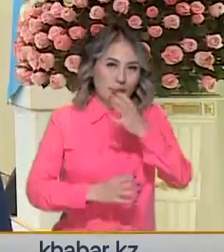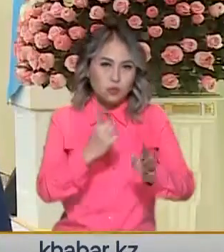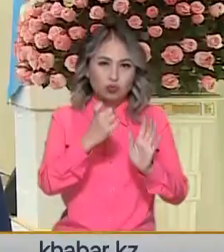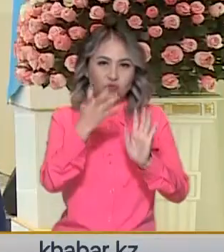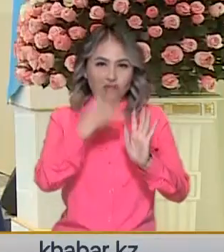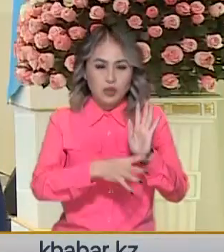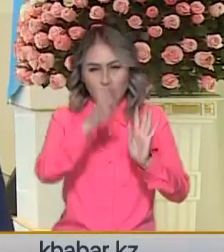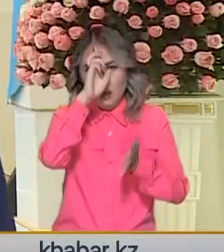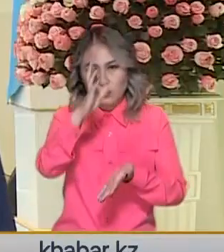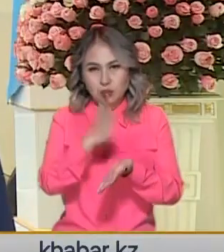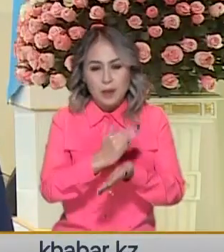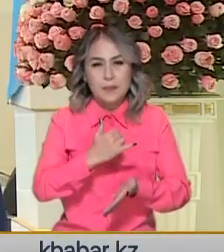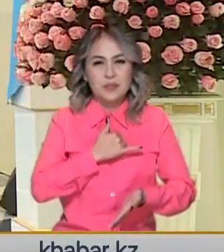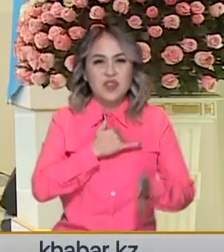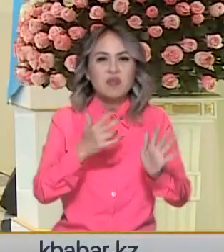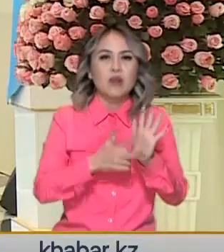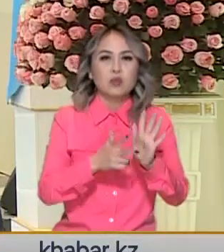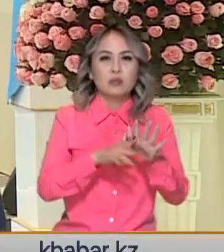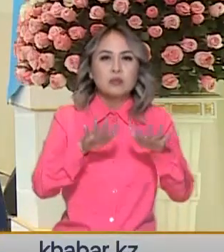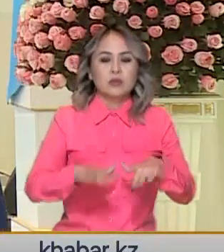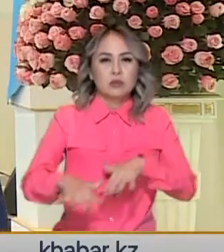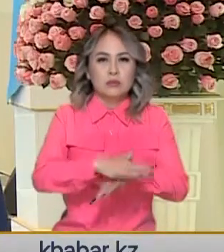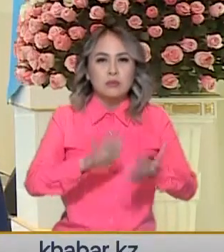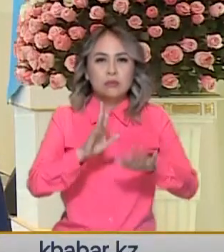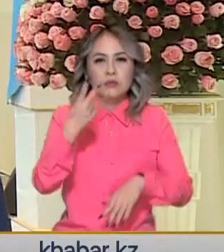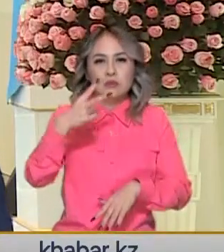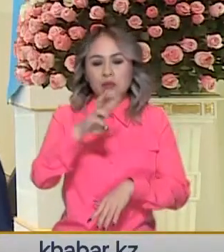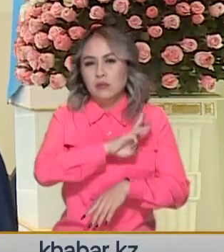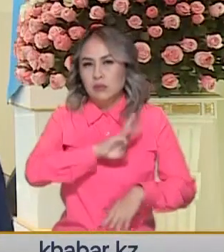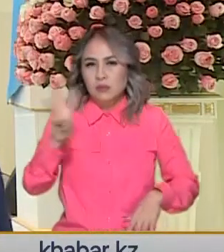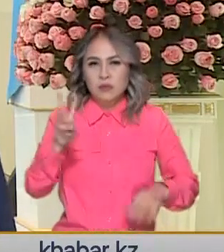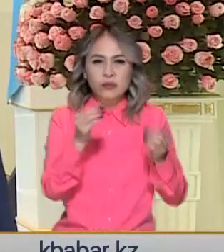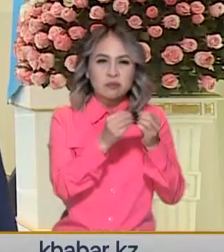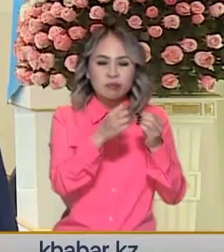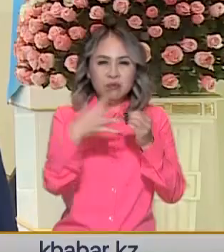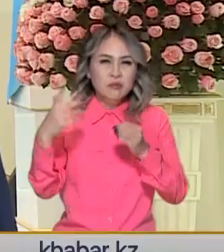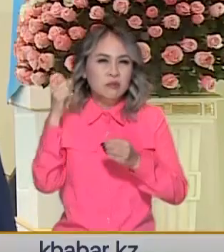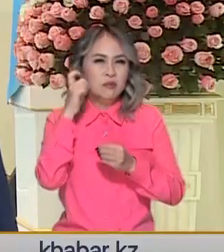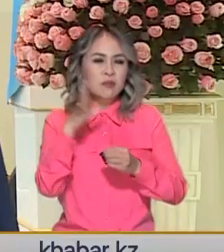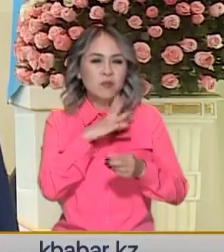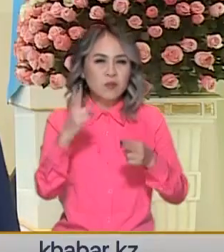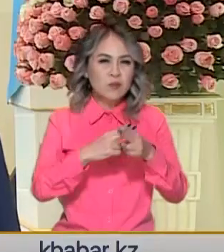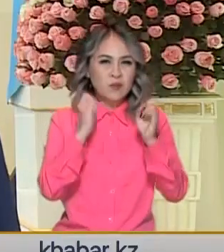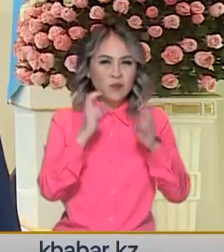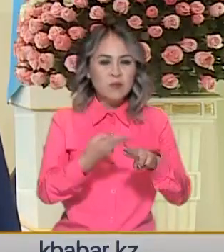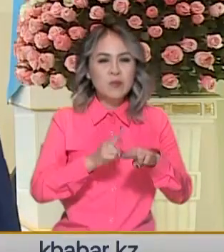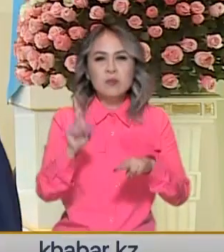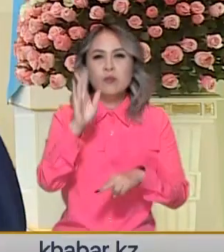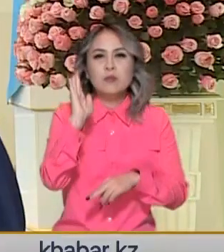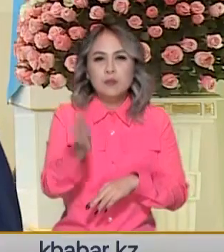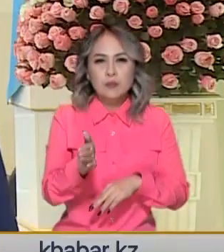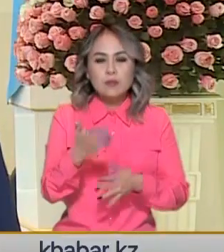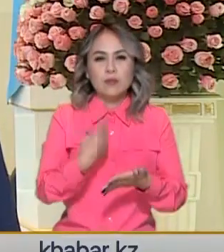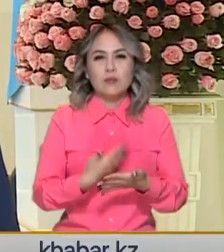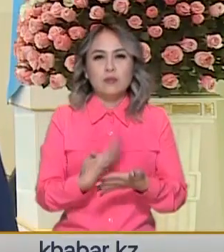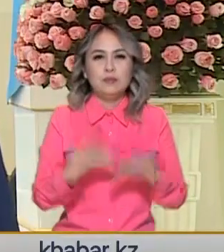астам мемлекет бар, біз 8-ші орындамыз. Халқымыз тек 20 миллион ғана. Енді 10-15 жылда ұлттық қауіпсіздікке не болатыны, ұлттық